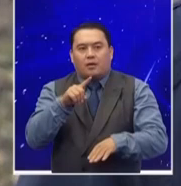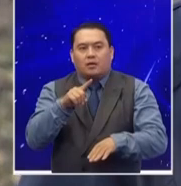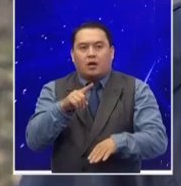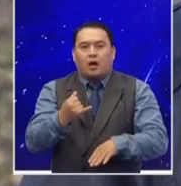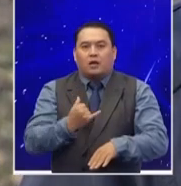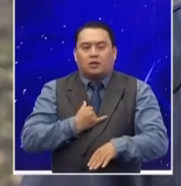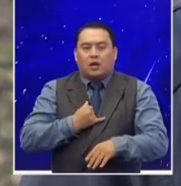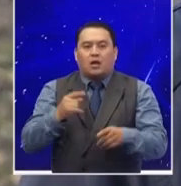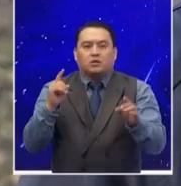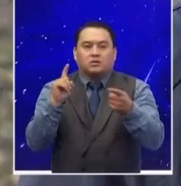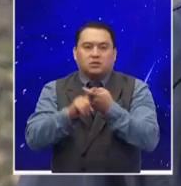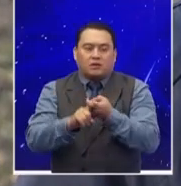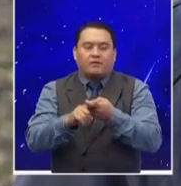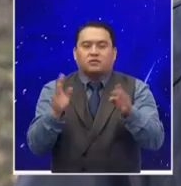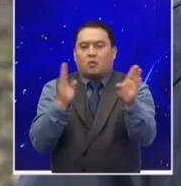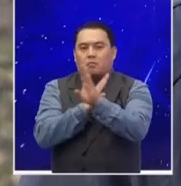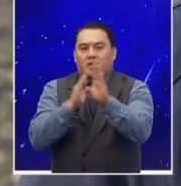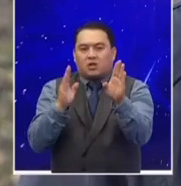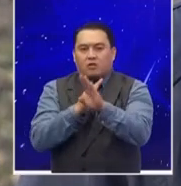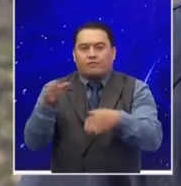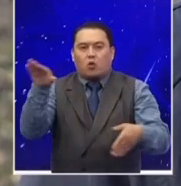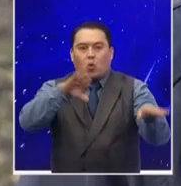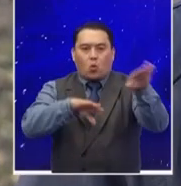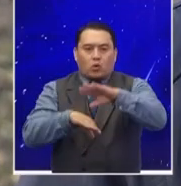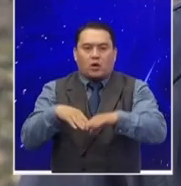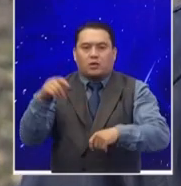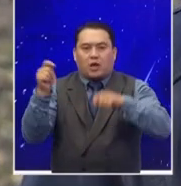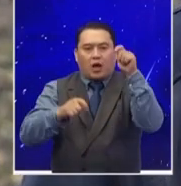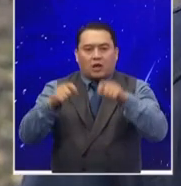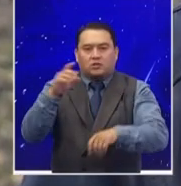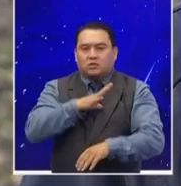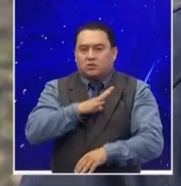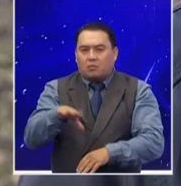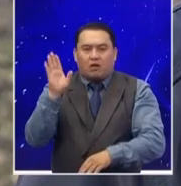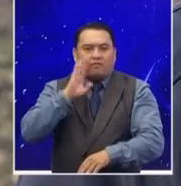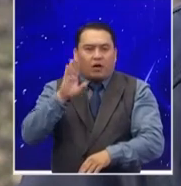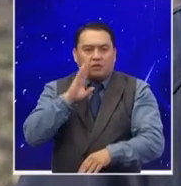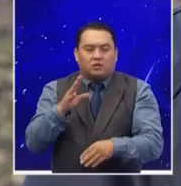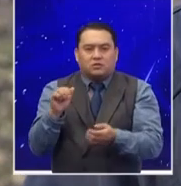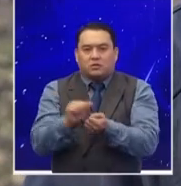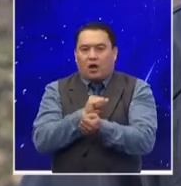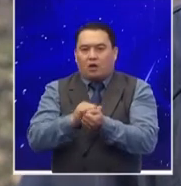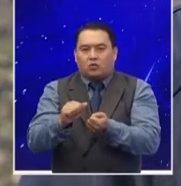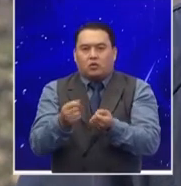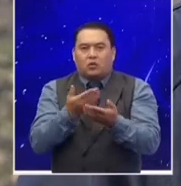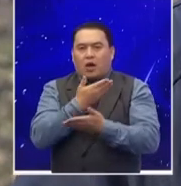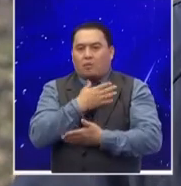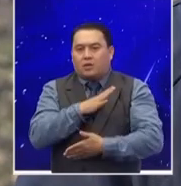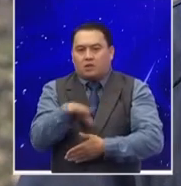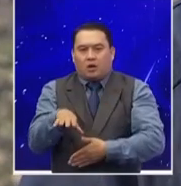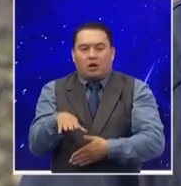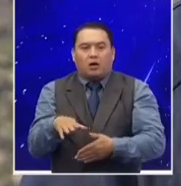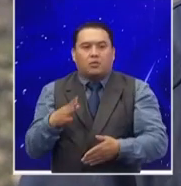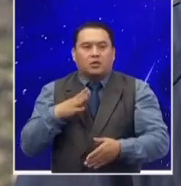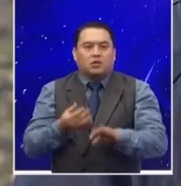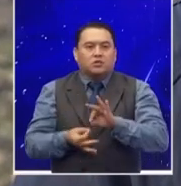нас зависит, а от природного катаклизма. Как в горах не было дождя, не было, и коротали, просто элементарно воды не было. Было